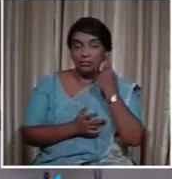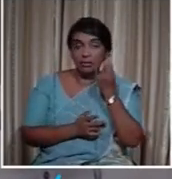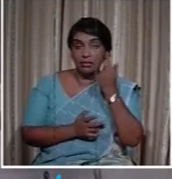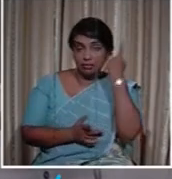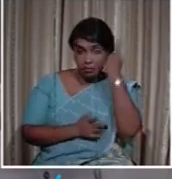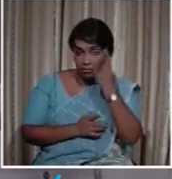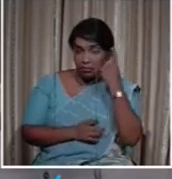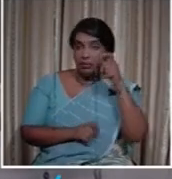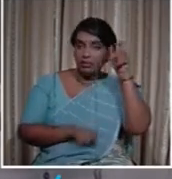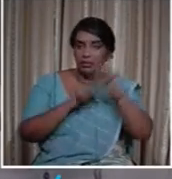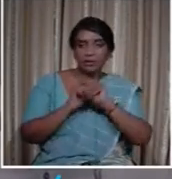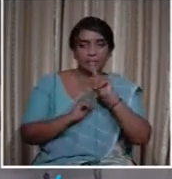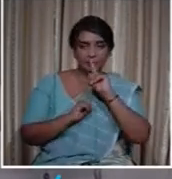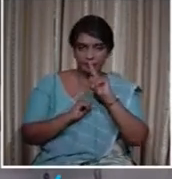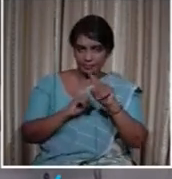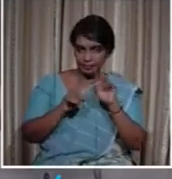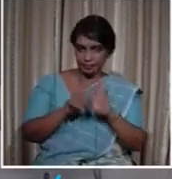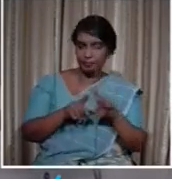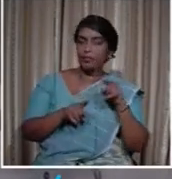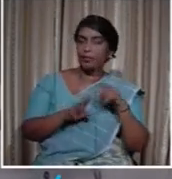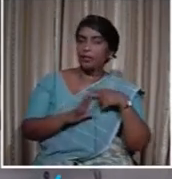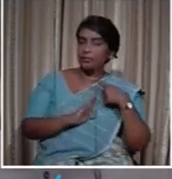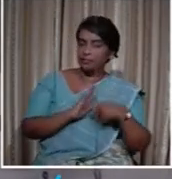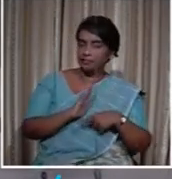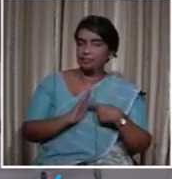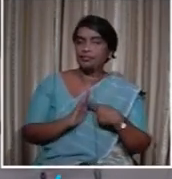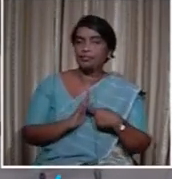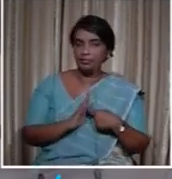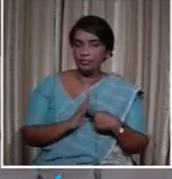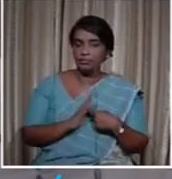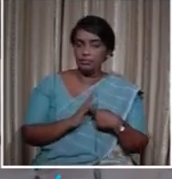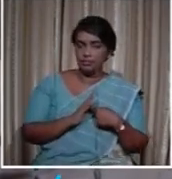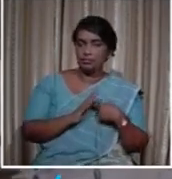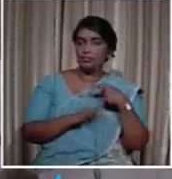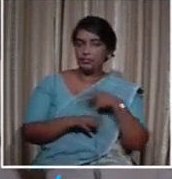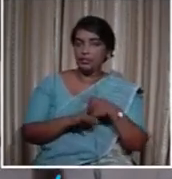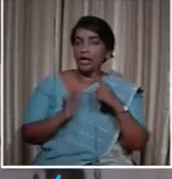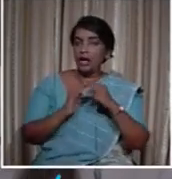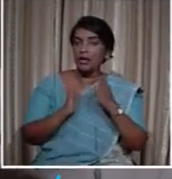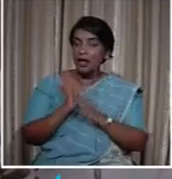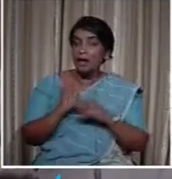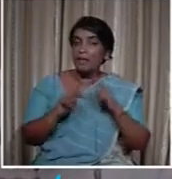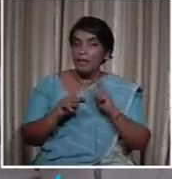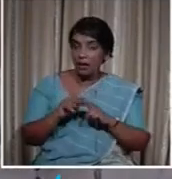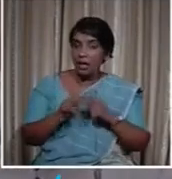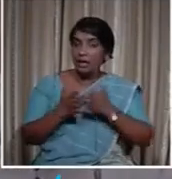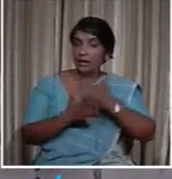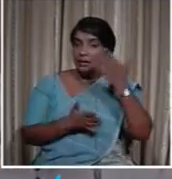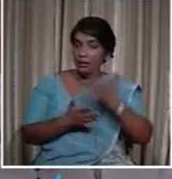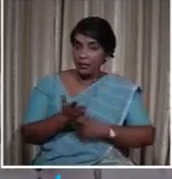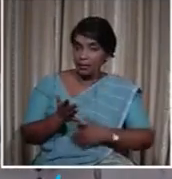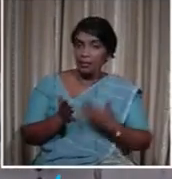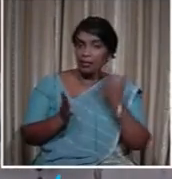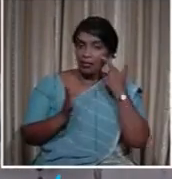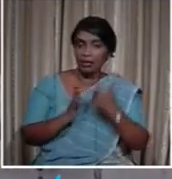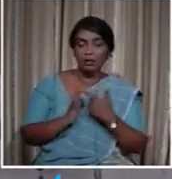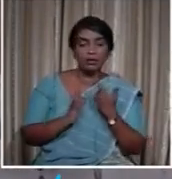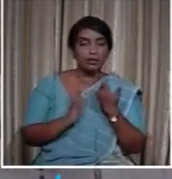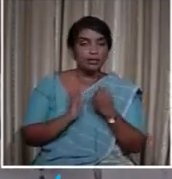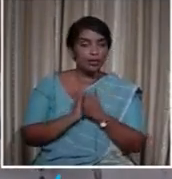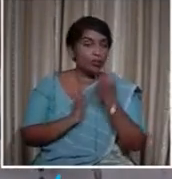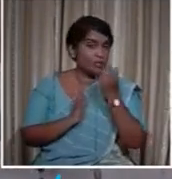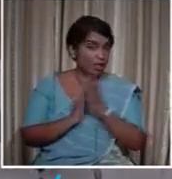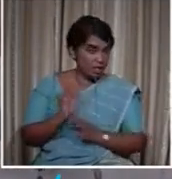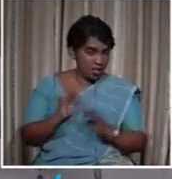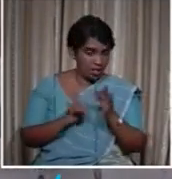சொல்கிறார்கள். இலங்கையிலே இங்கு நேற்று கூட இதனுடைய இந்த ஐஎம்எஃபினுடைய அறிக்கையை முன்மொழிந்த நிதியமைச்சர் கௌரவ அலிசப்ரி அவர்கள் கூட